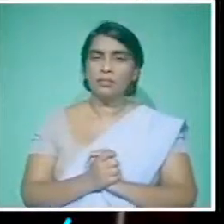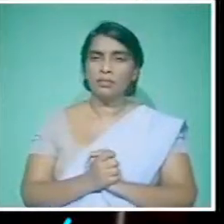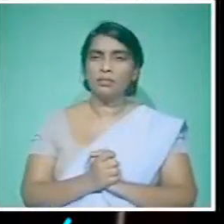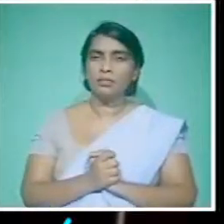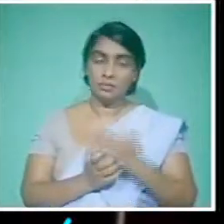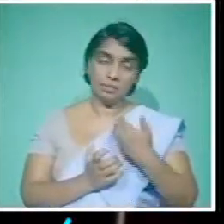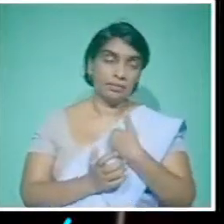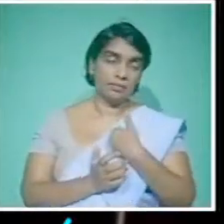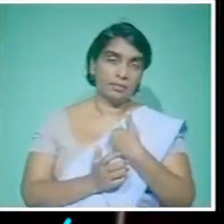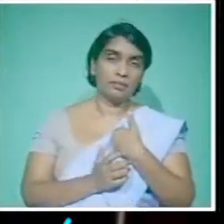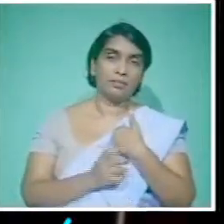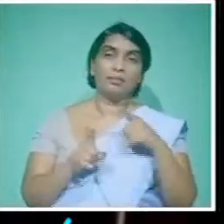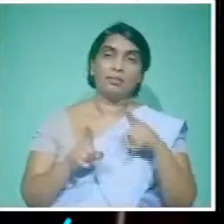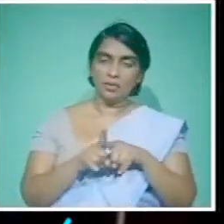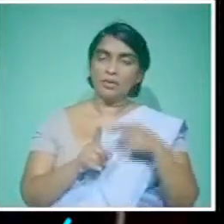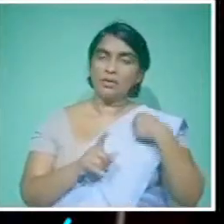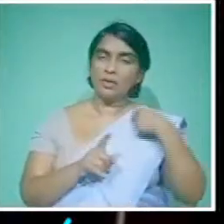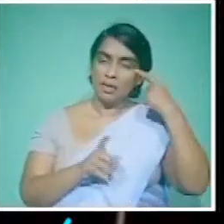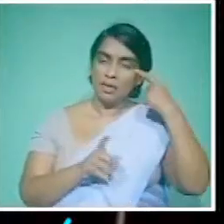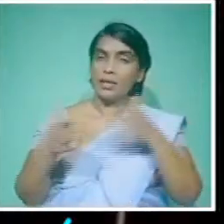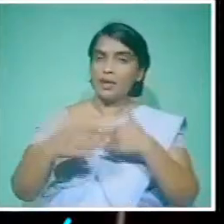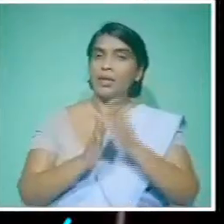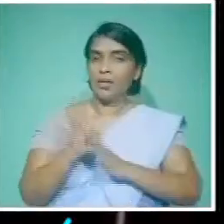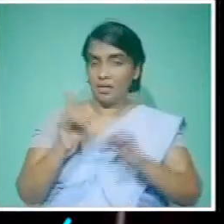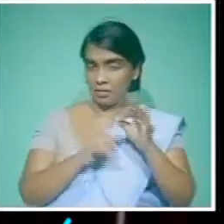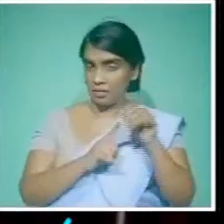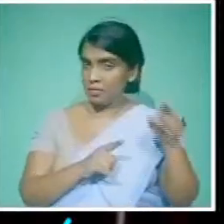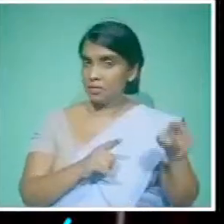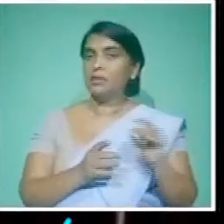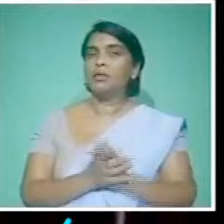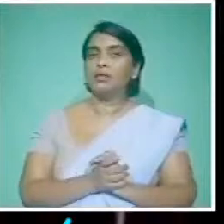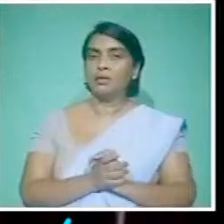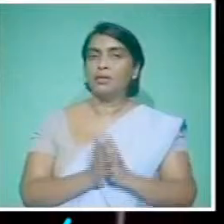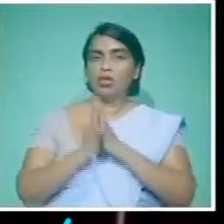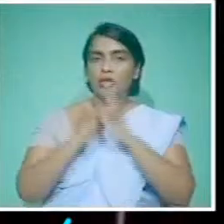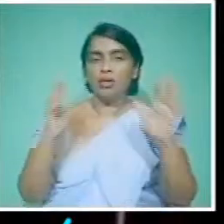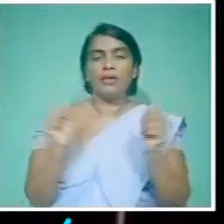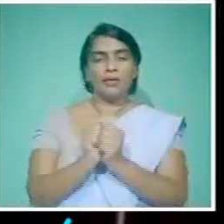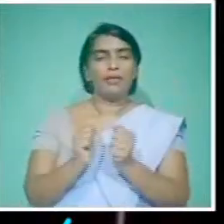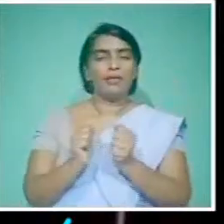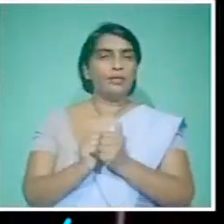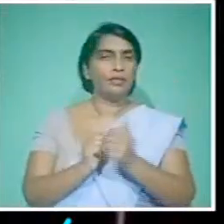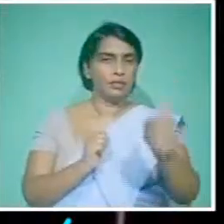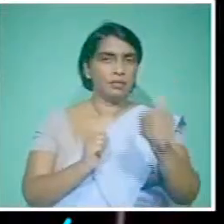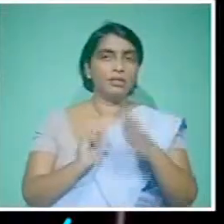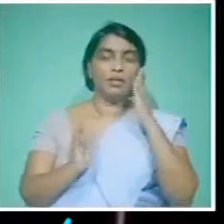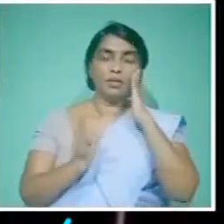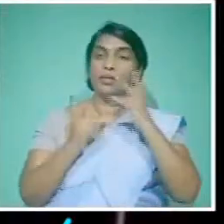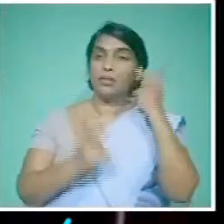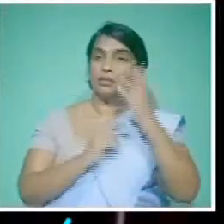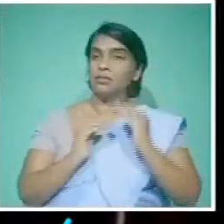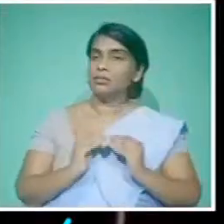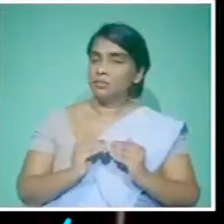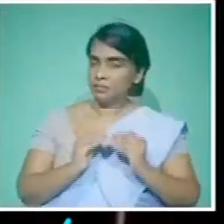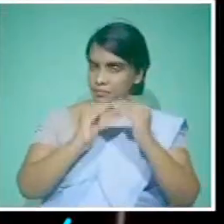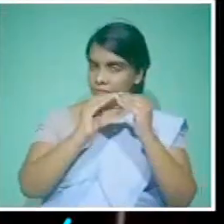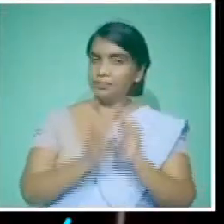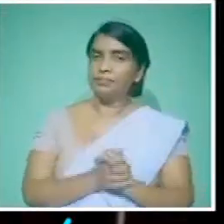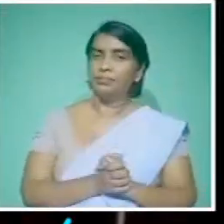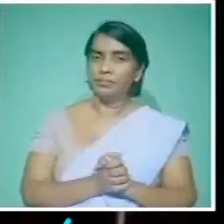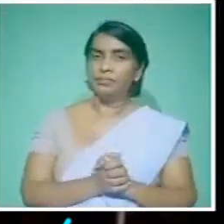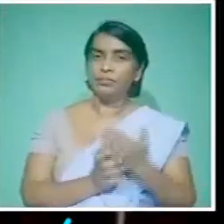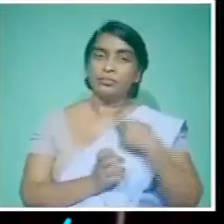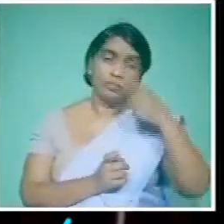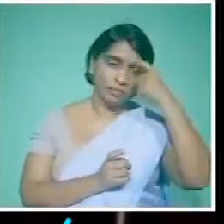මට සහ මම හිතනවා අපේ කැබිනට් ඇමතිතුමත් මේ සෑහෙන වැඩ කොටසක් කරගෙන යනවා මේ සංචාරක ව්‍යාපාරය ගොඩදා ගන්න